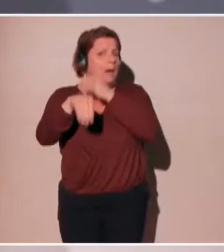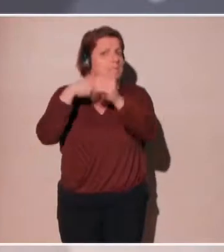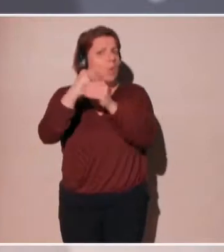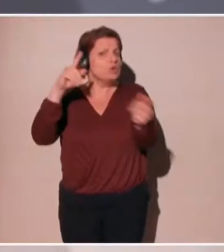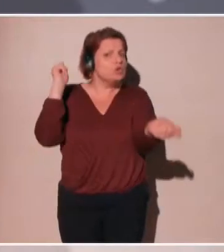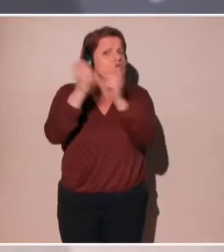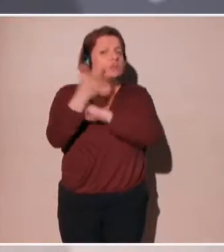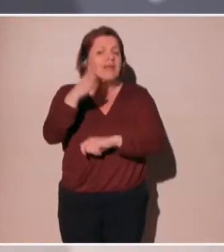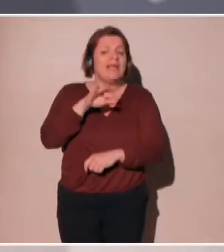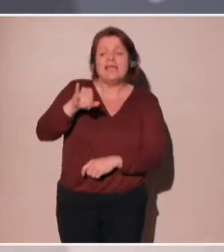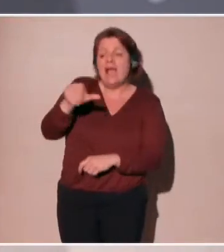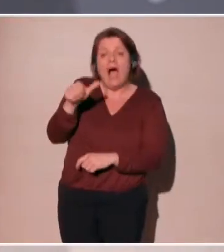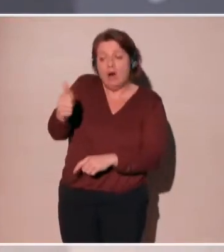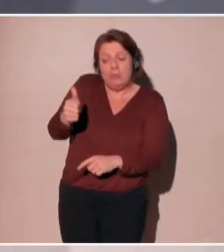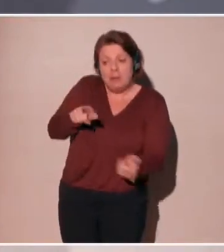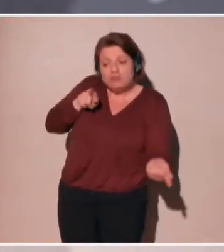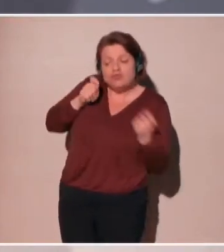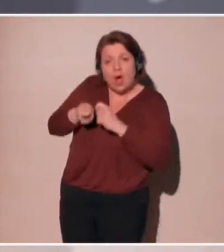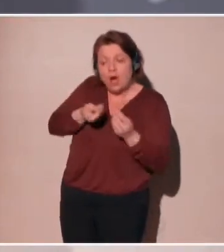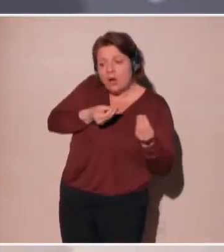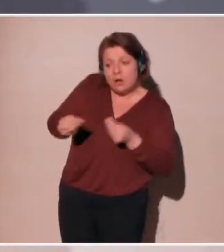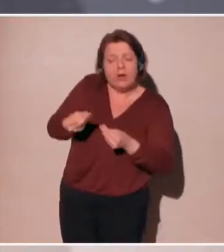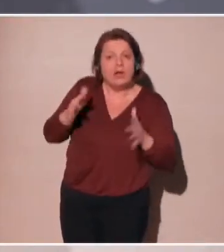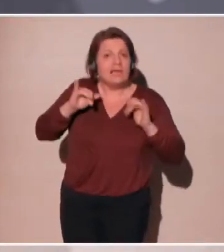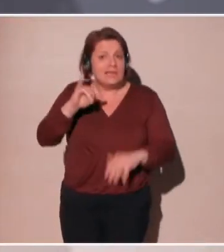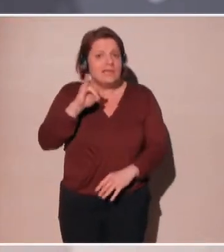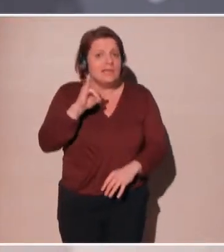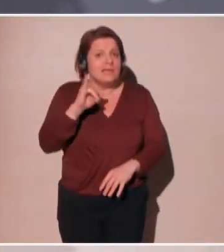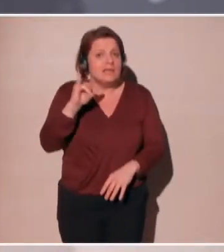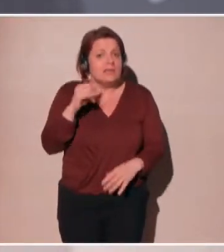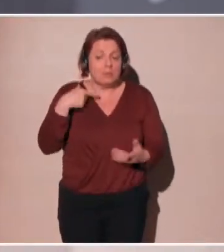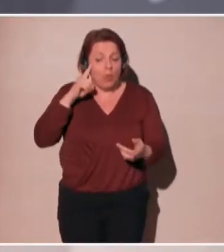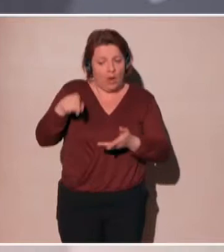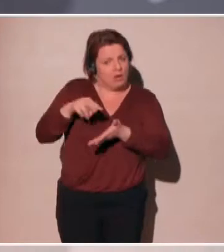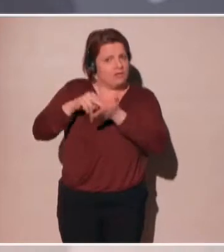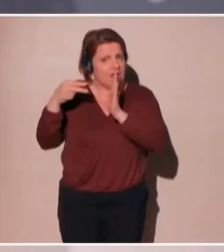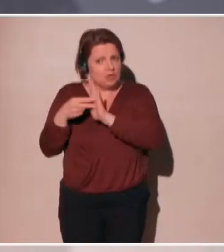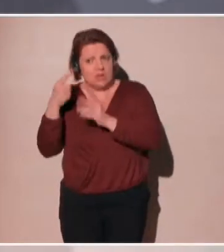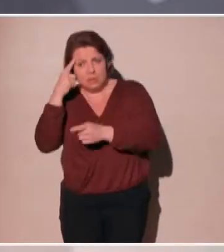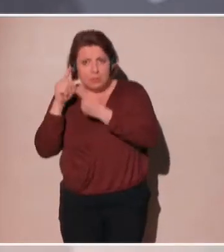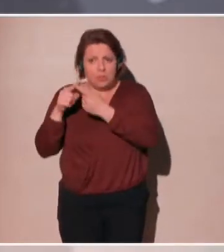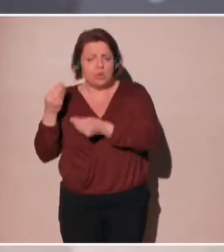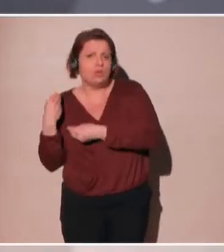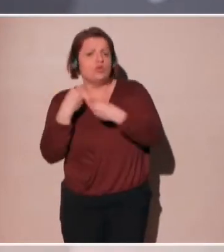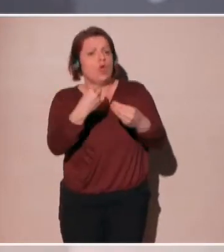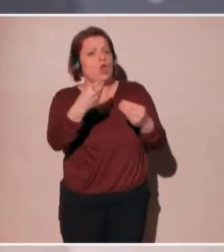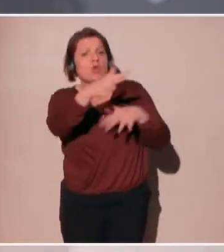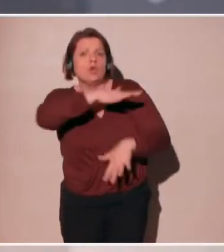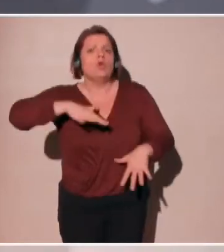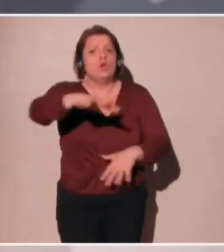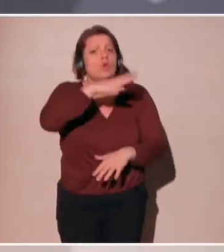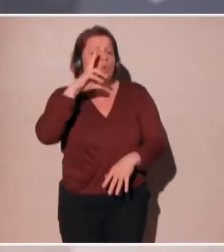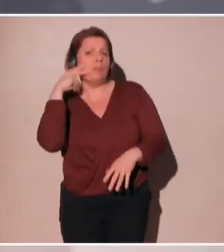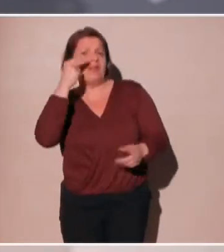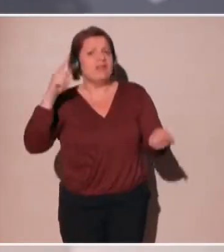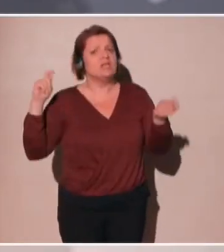l'IA? Parce que c'est une technologie qui a pour objectif de transformer l'humanité, ou en tout cas c'est son aspiration. Et